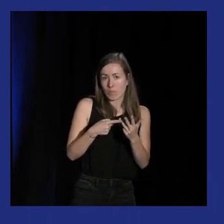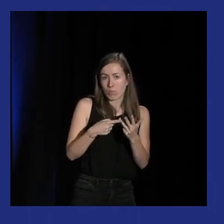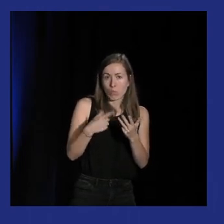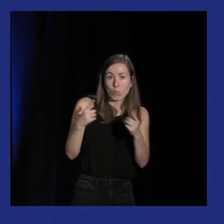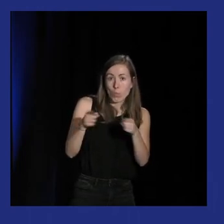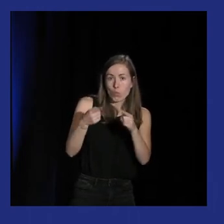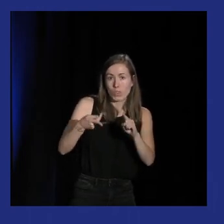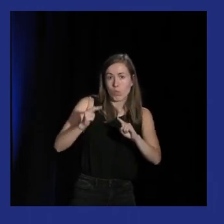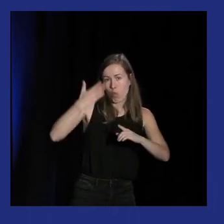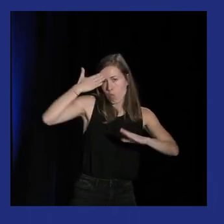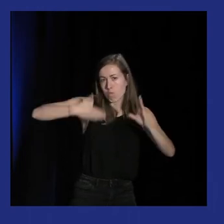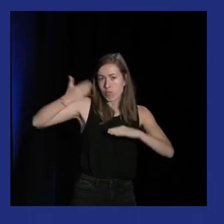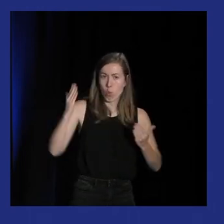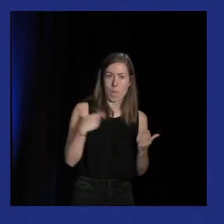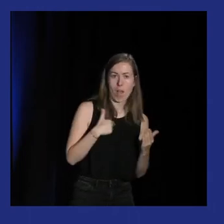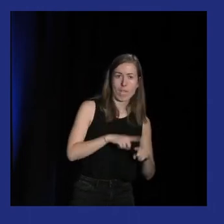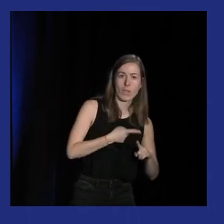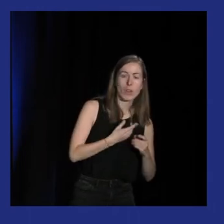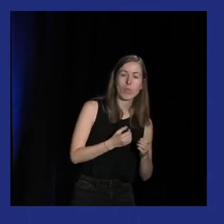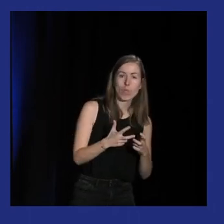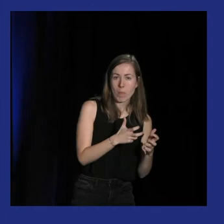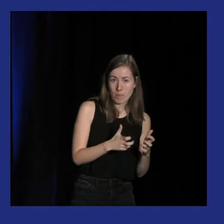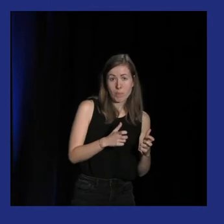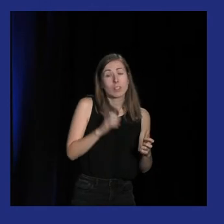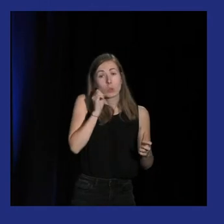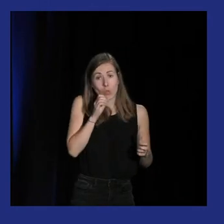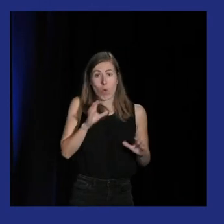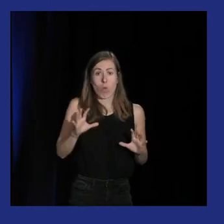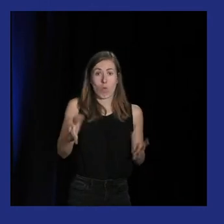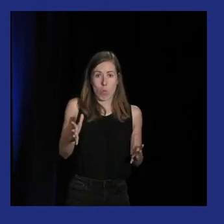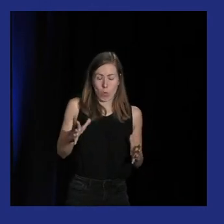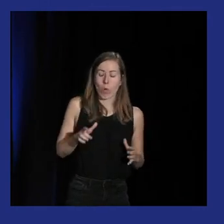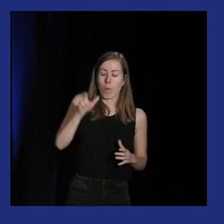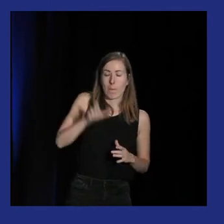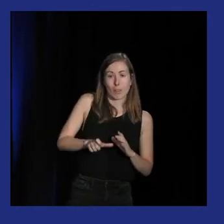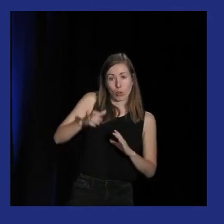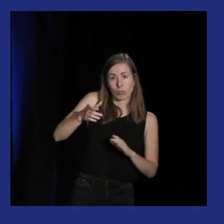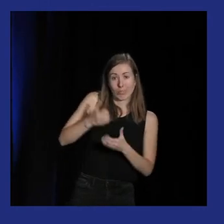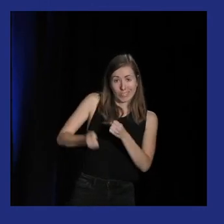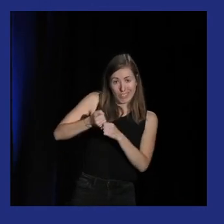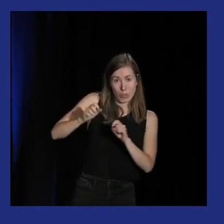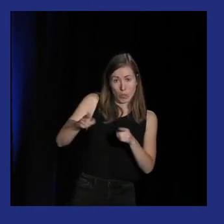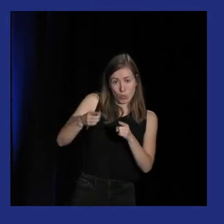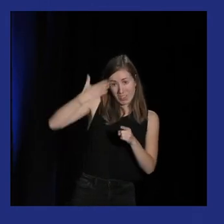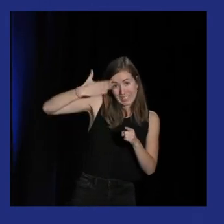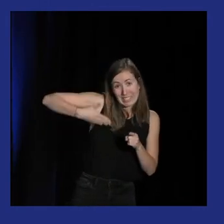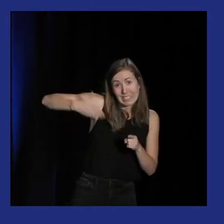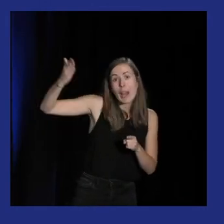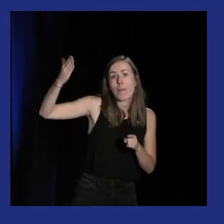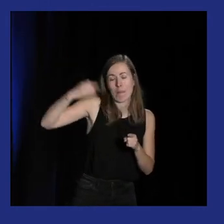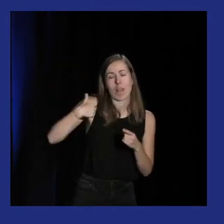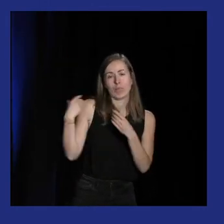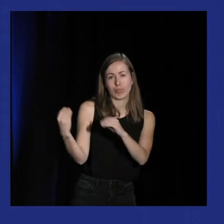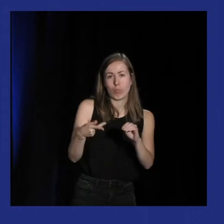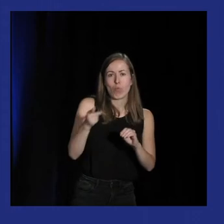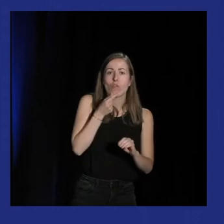être le cas comme par exemple on va attacher un interprète célèbre à un jeu c'était le cas de Final Fantasy 8 je suis désolé j'ai plus